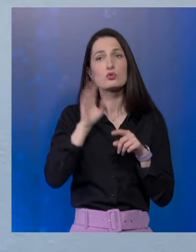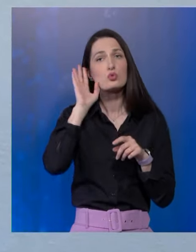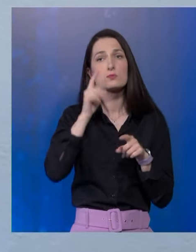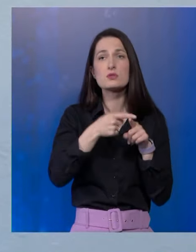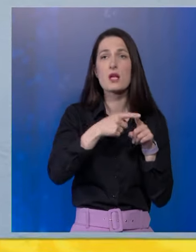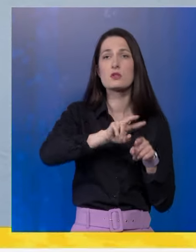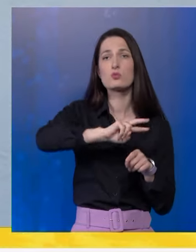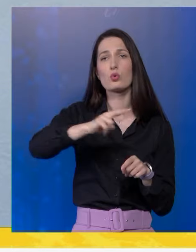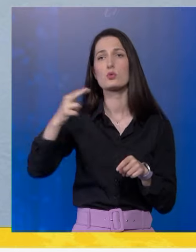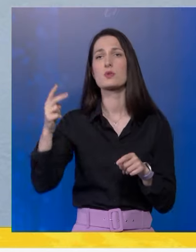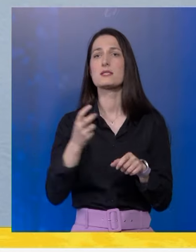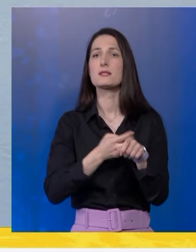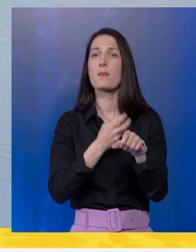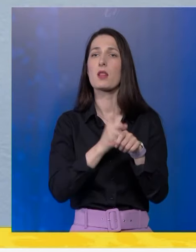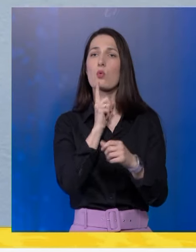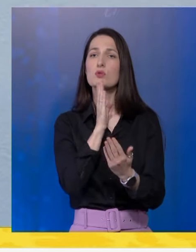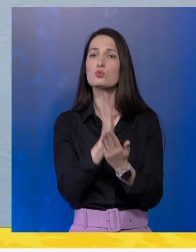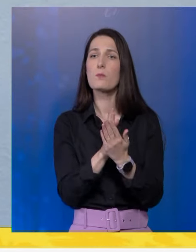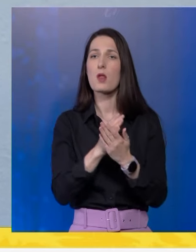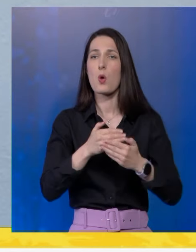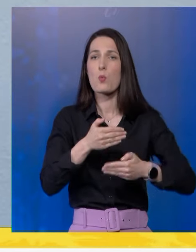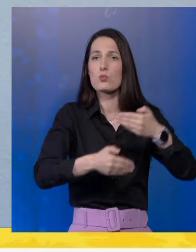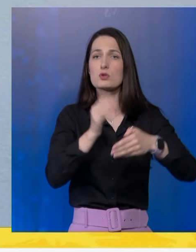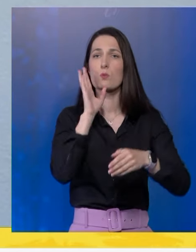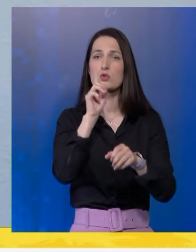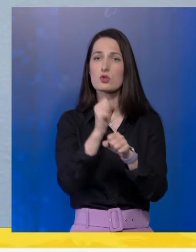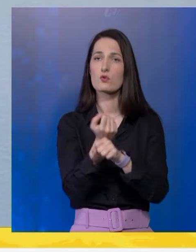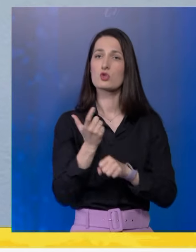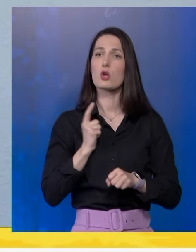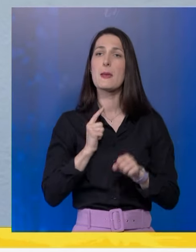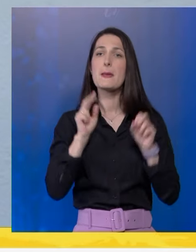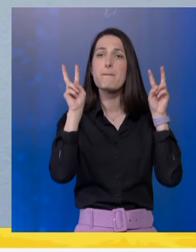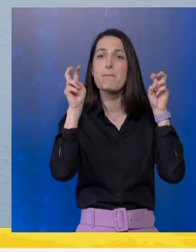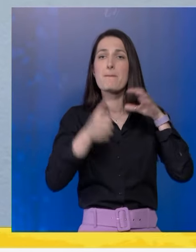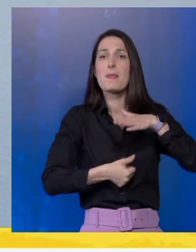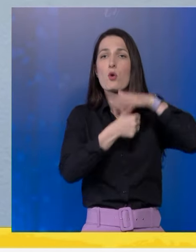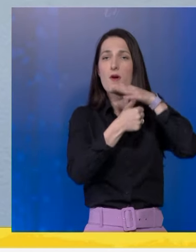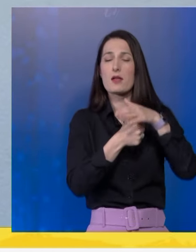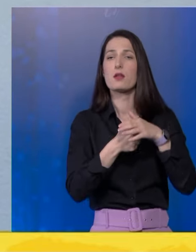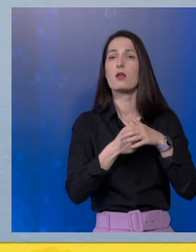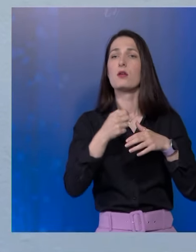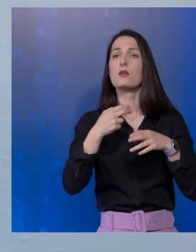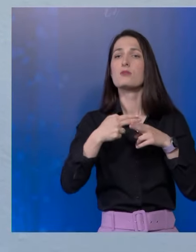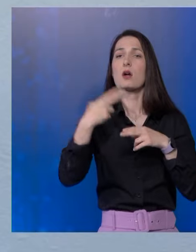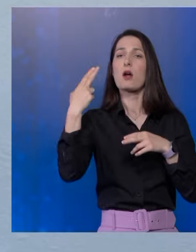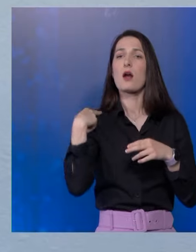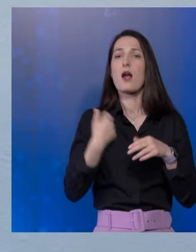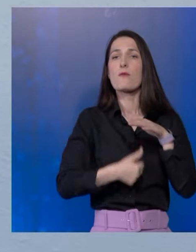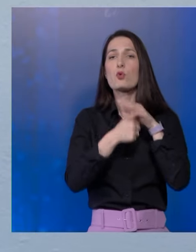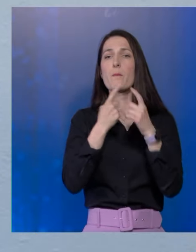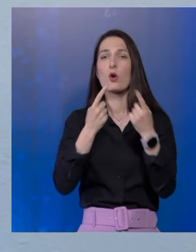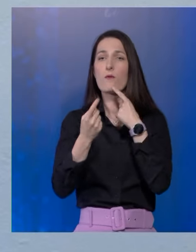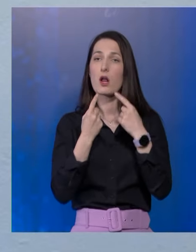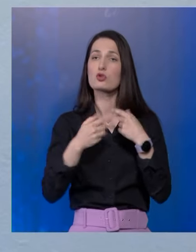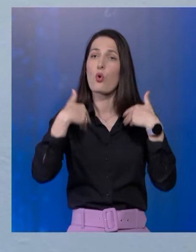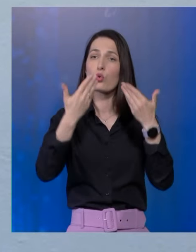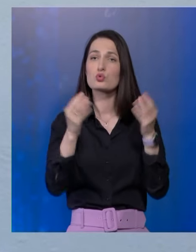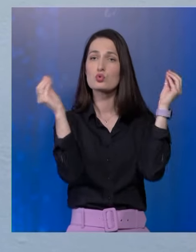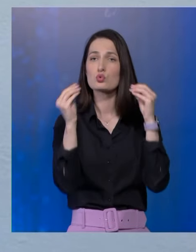razliku od drugih zemalja koje su bile u procesu od Bosne i Hercegovine se očekuje i imenovanje glavnog pregovarača,